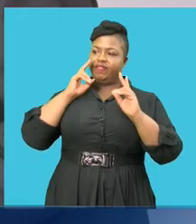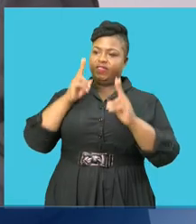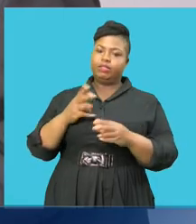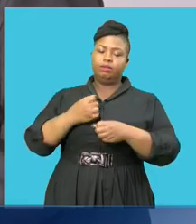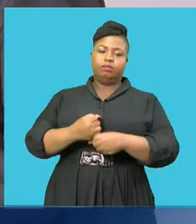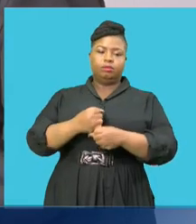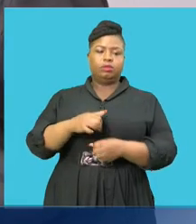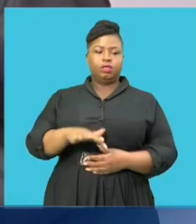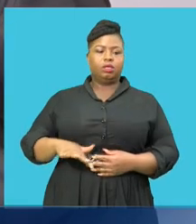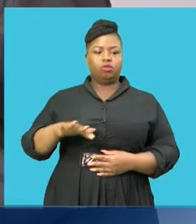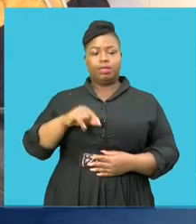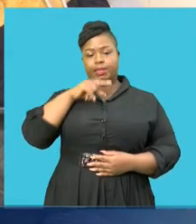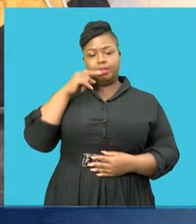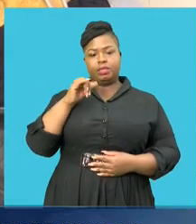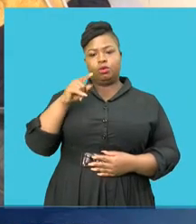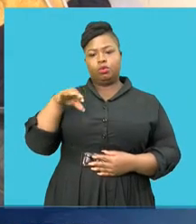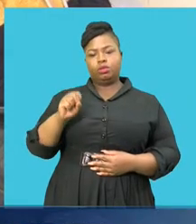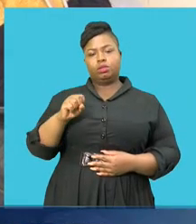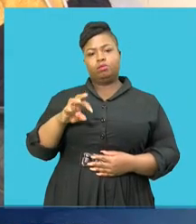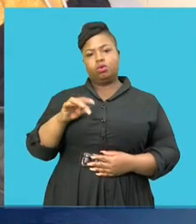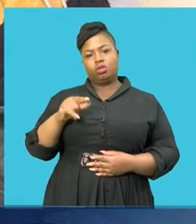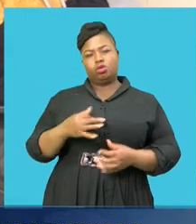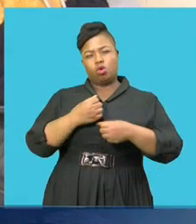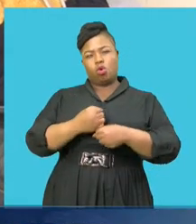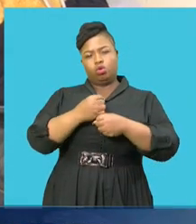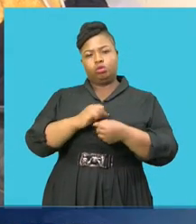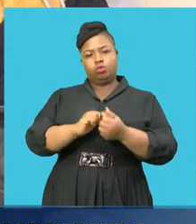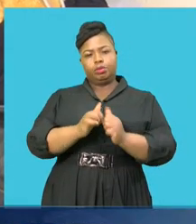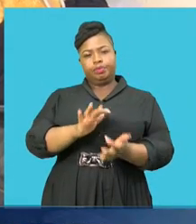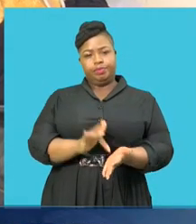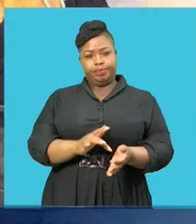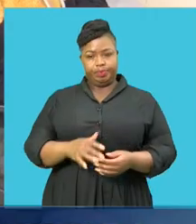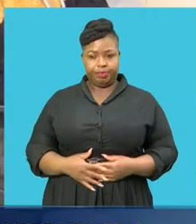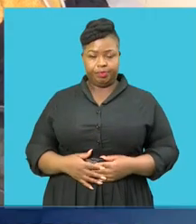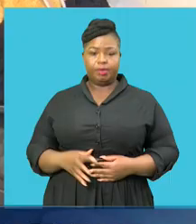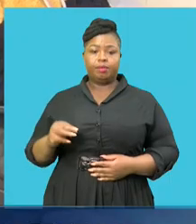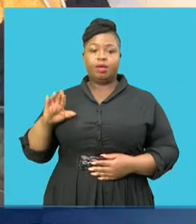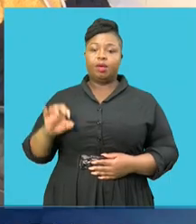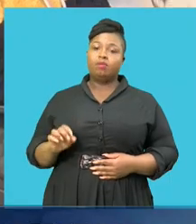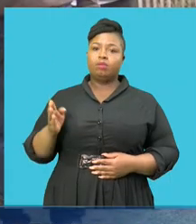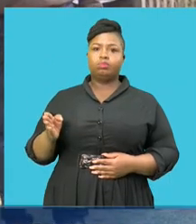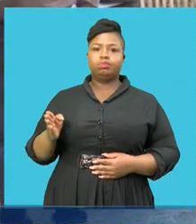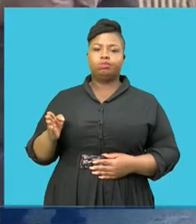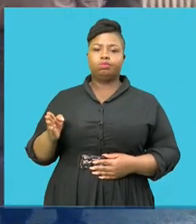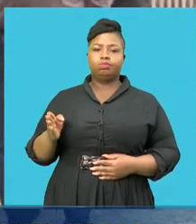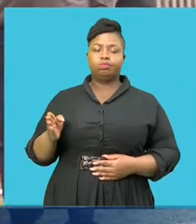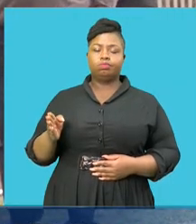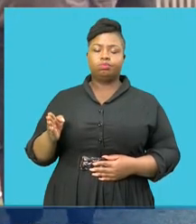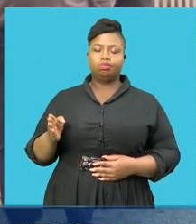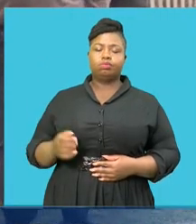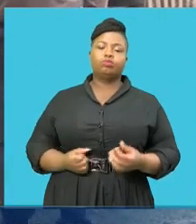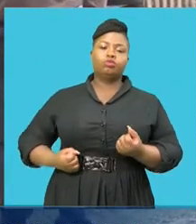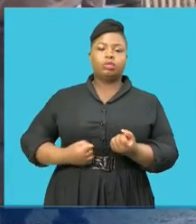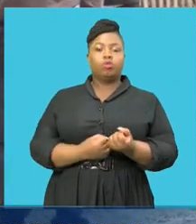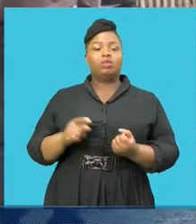samahashi esaziwa nge-Enos Mafukate Horse Sporting Centre. Umabe ufike wazibophezela ukuxhasa lesi